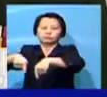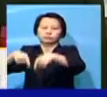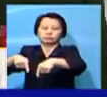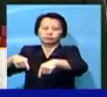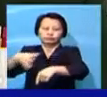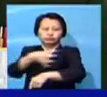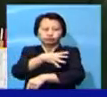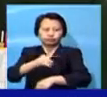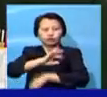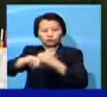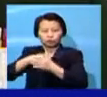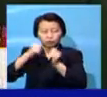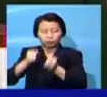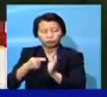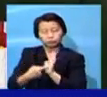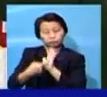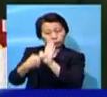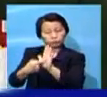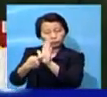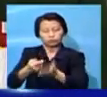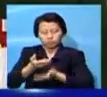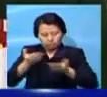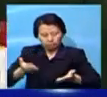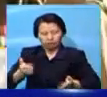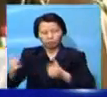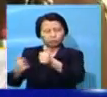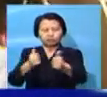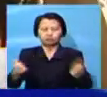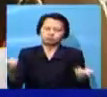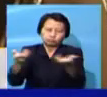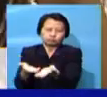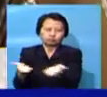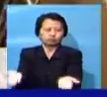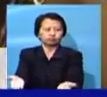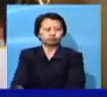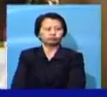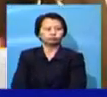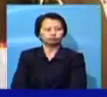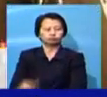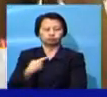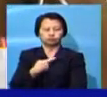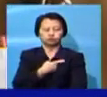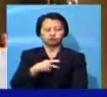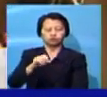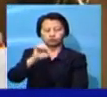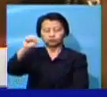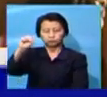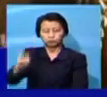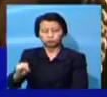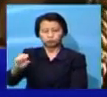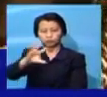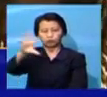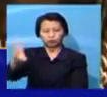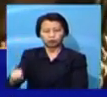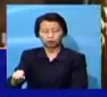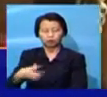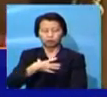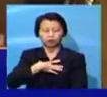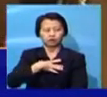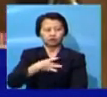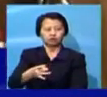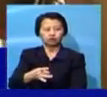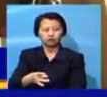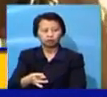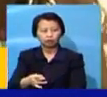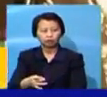pemamir dapat menengahkan produk-produk mereka from South Africa from the African continent would like always to